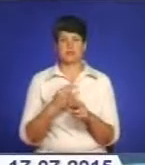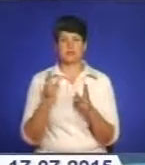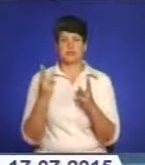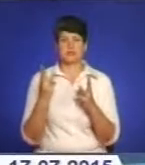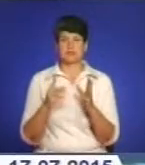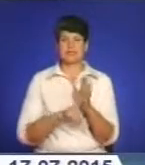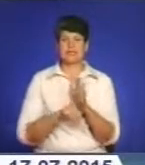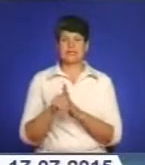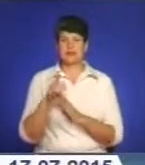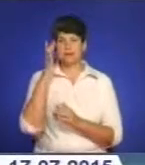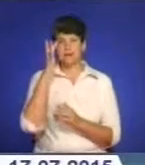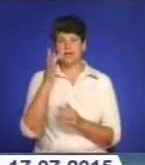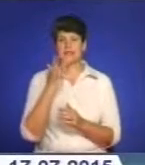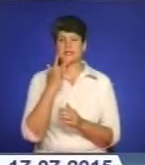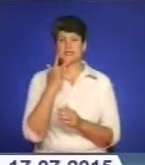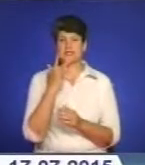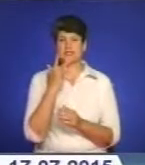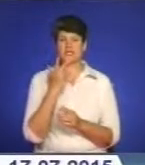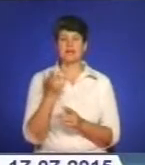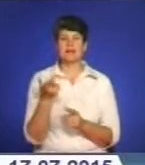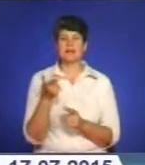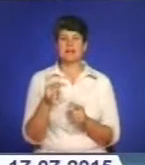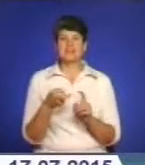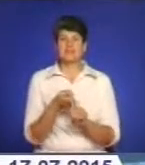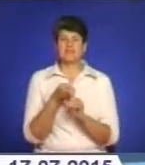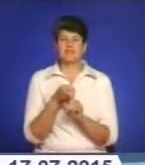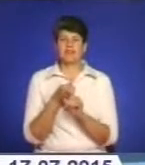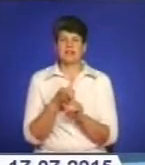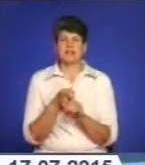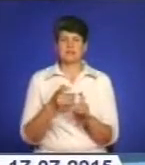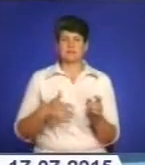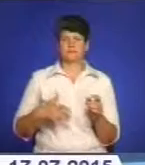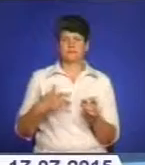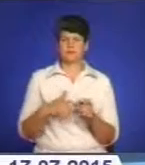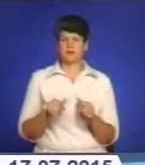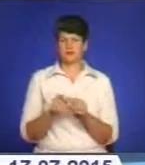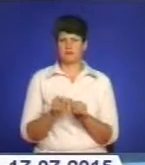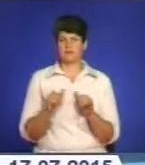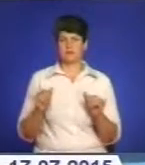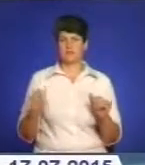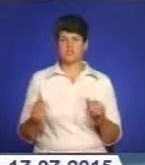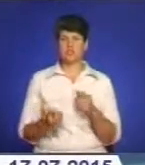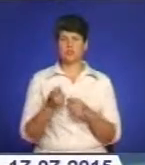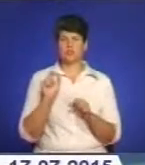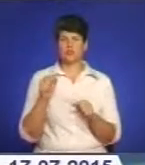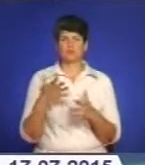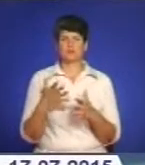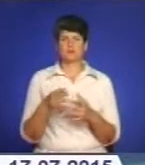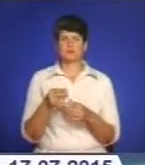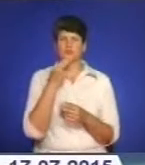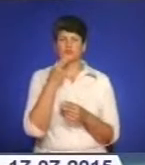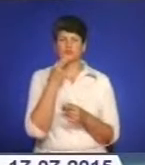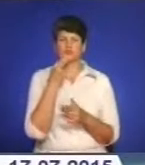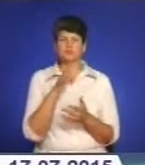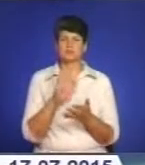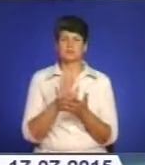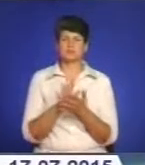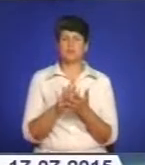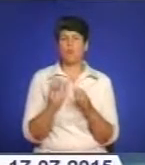З настанням літа гострі кишкові інфекції стають все більш небезпечними. Джерелом можуть бути інфіковані продукти.